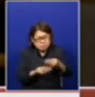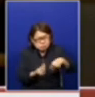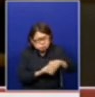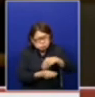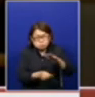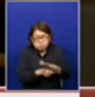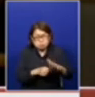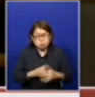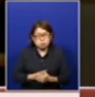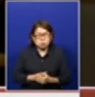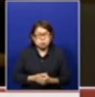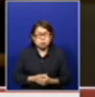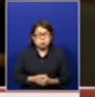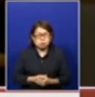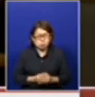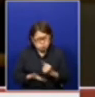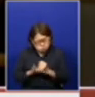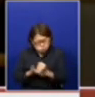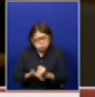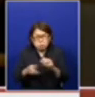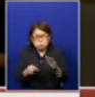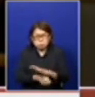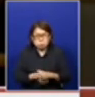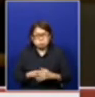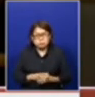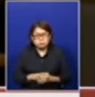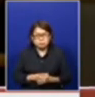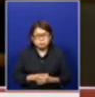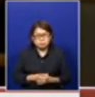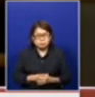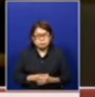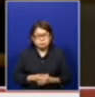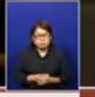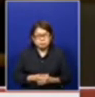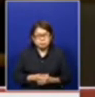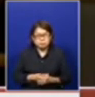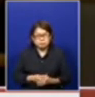นง่ายง่ายบัตรประชาชน